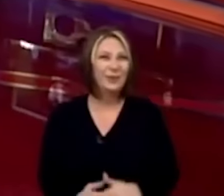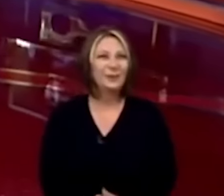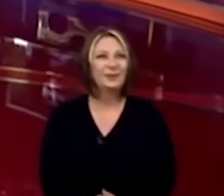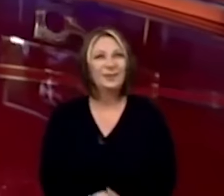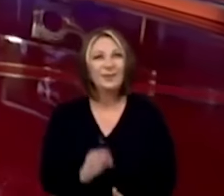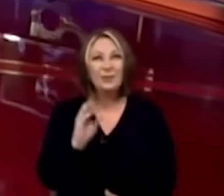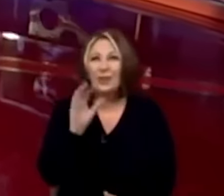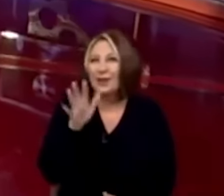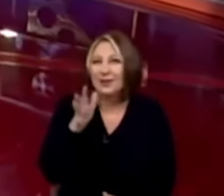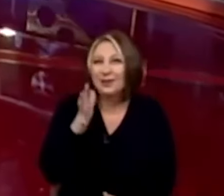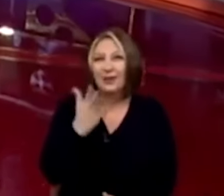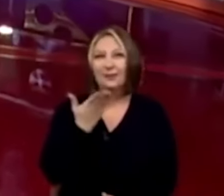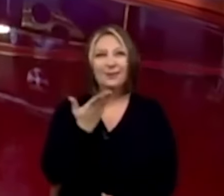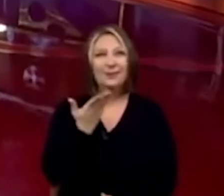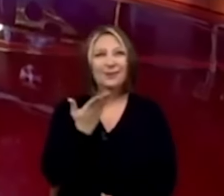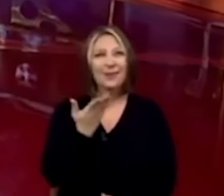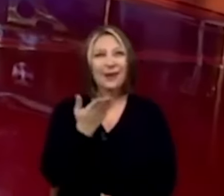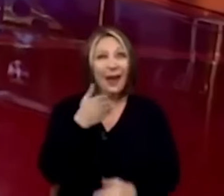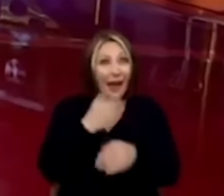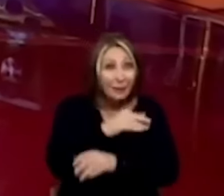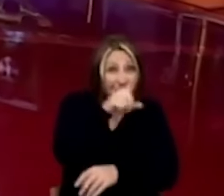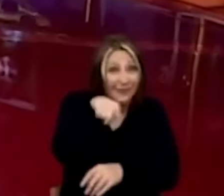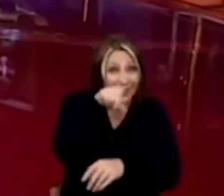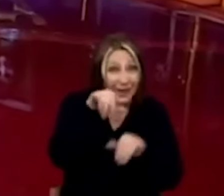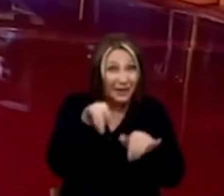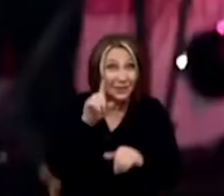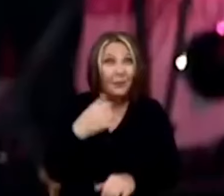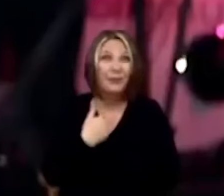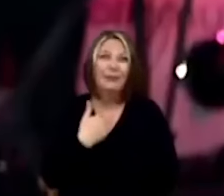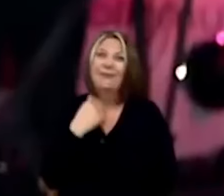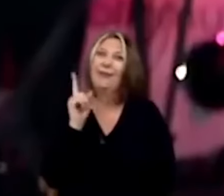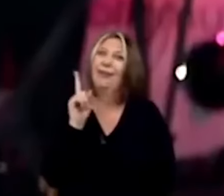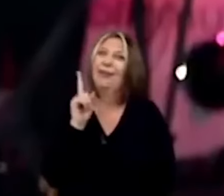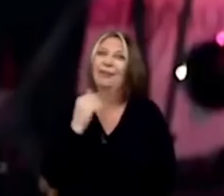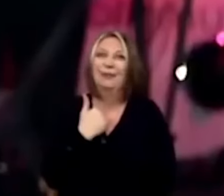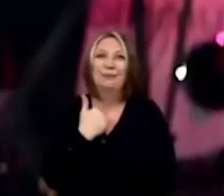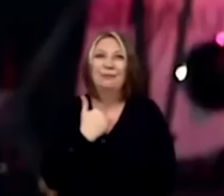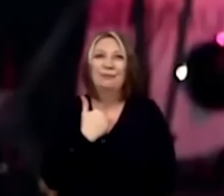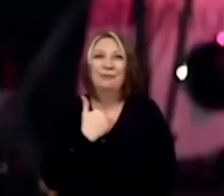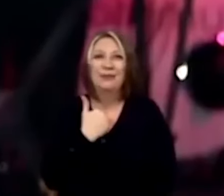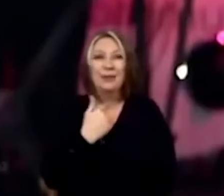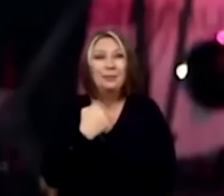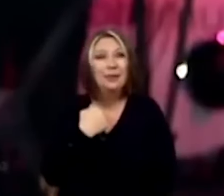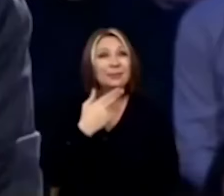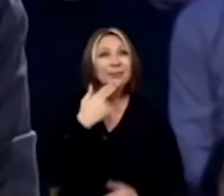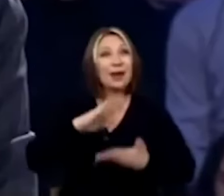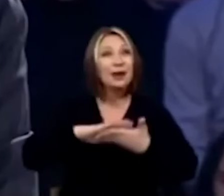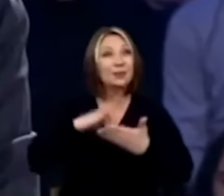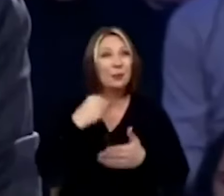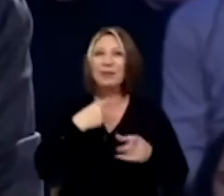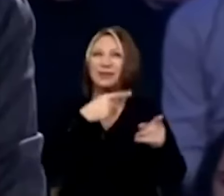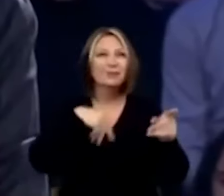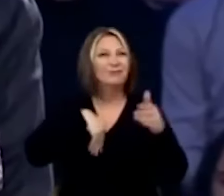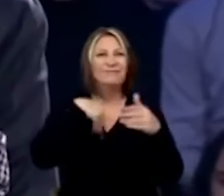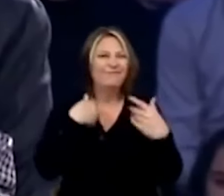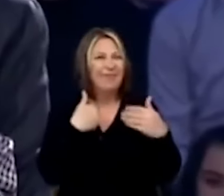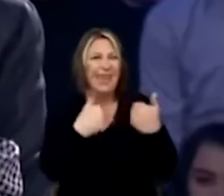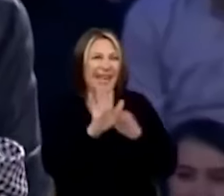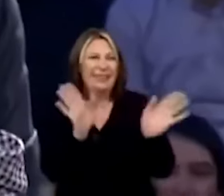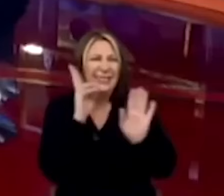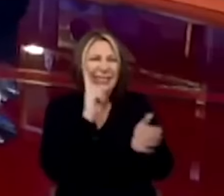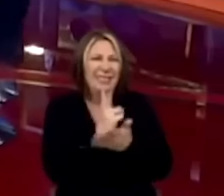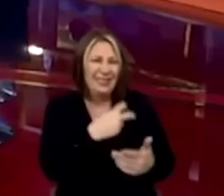Çok acayip bir durum. Harbi bu sen misin? Vallahi benim ya. Ya benim kız arkadaşım olsan kesin bırakırdım bu rolden